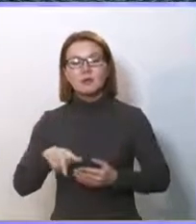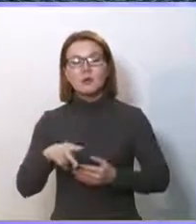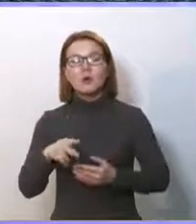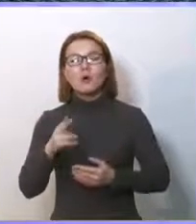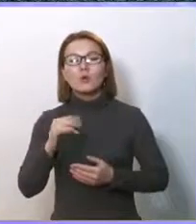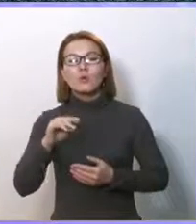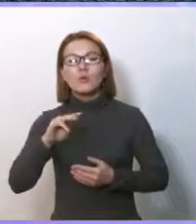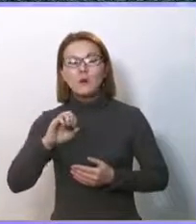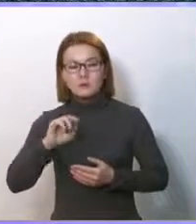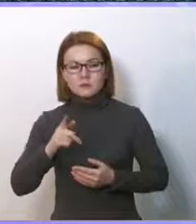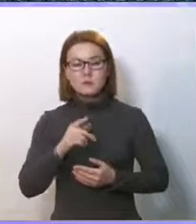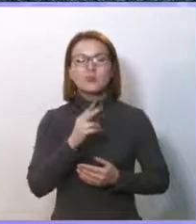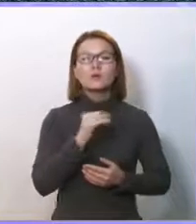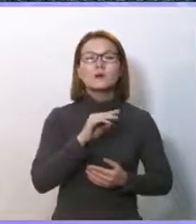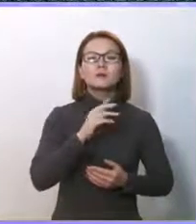Купать – купаться,